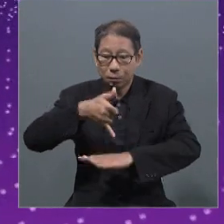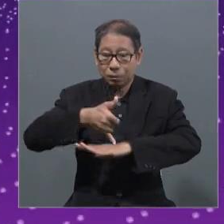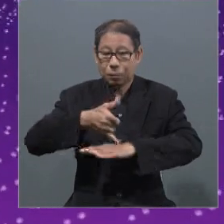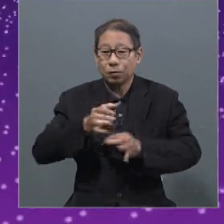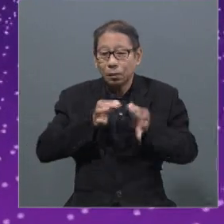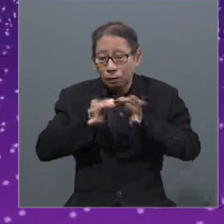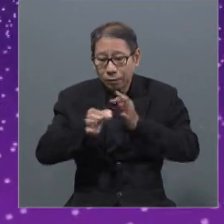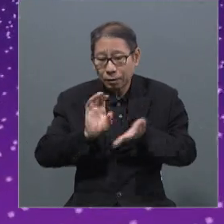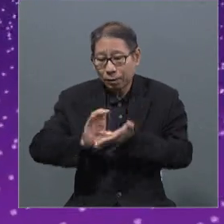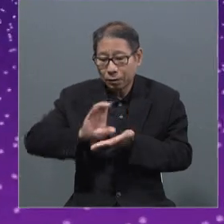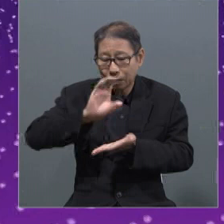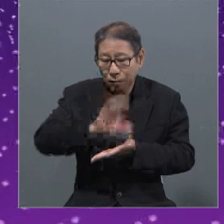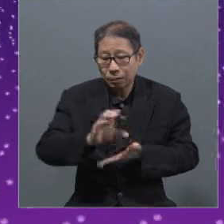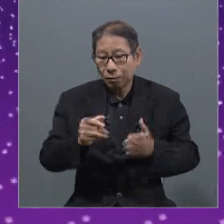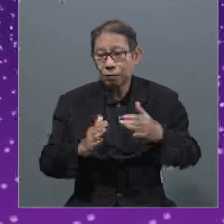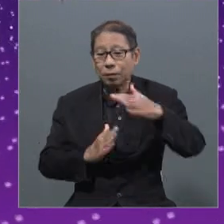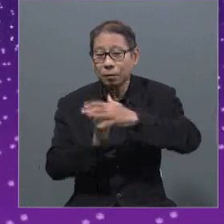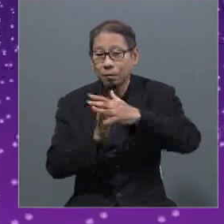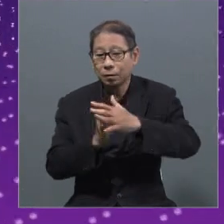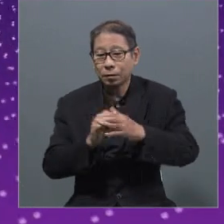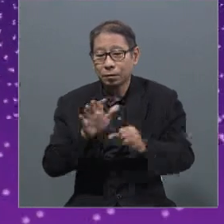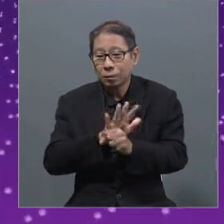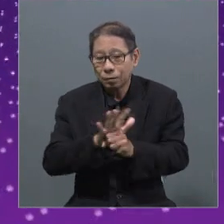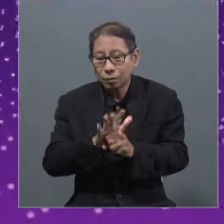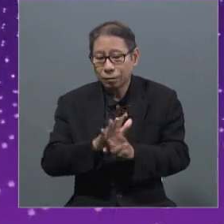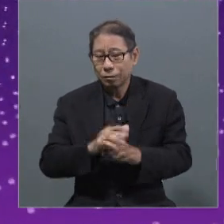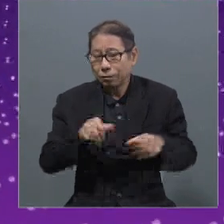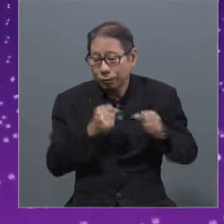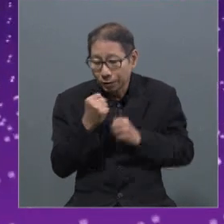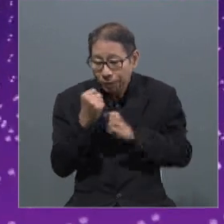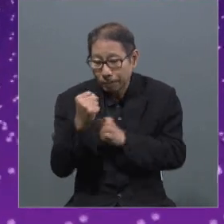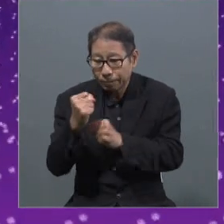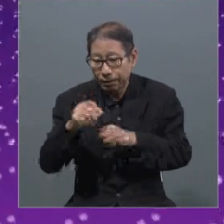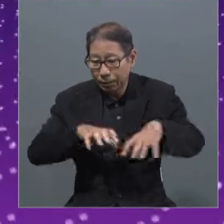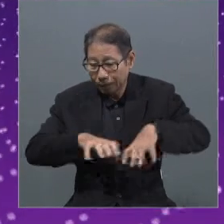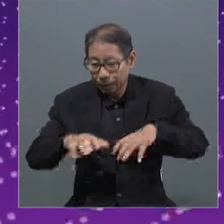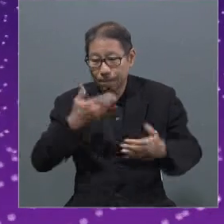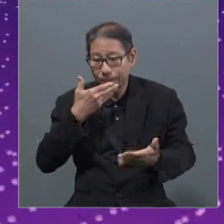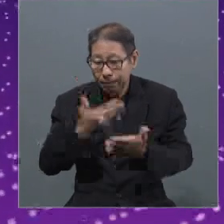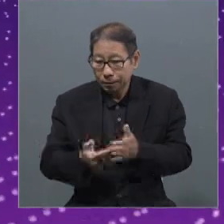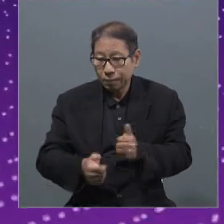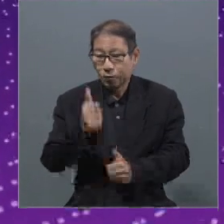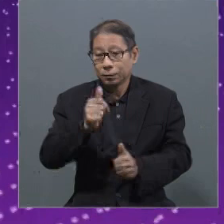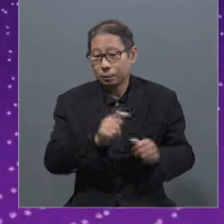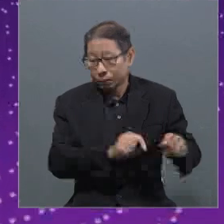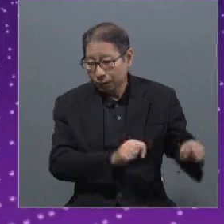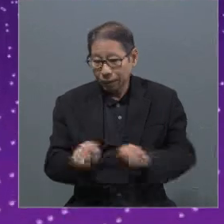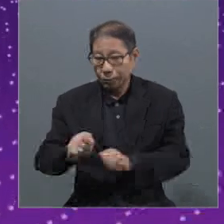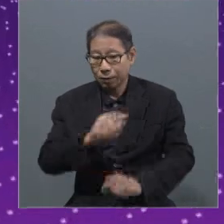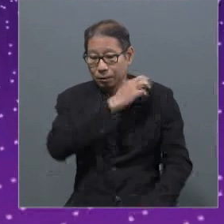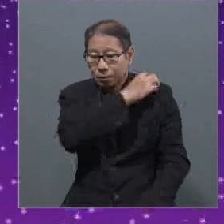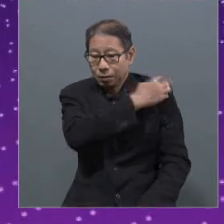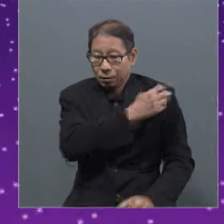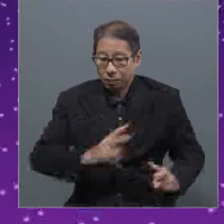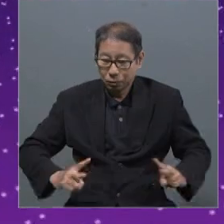มีจำกัดแต่ว่าก็จะพยายามบริหารจัดการงบให้ดีที่สุดแล้วก็ยังเปิดเผยแนวคิดด้วยนะครับว่าเตรียมที่จะนำข้าราชการกระทรวง